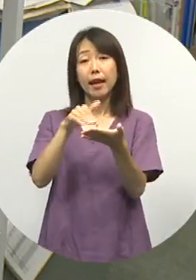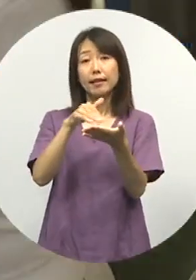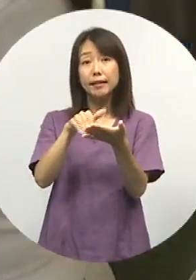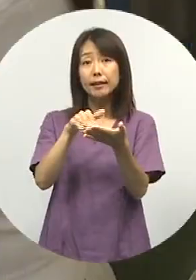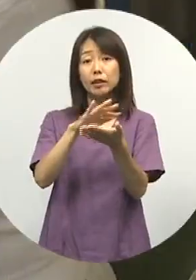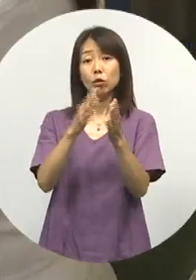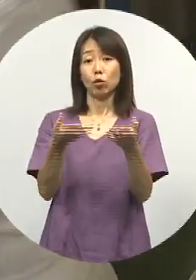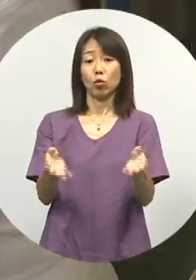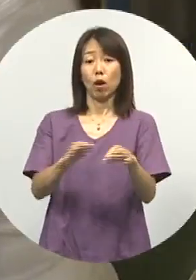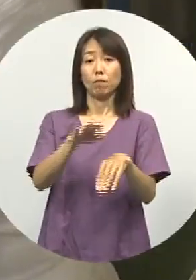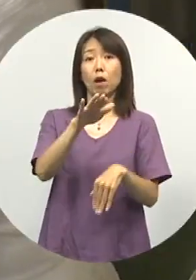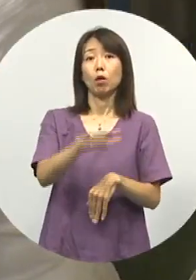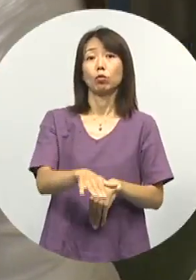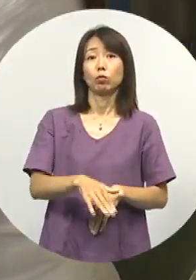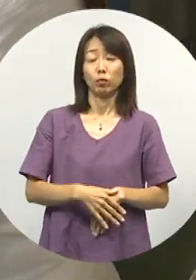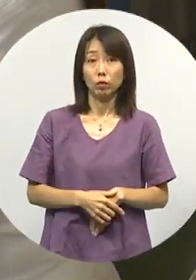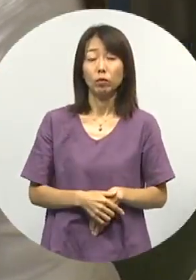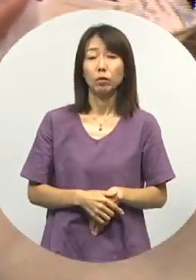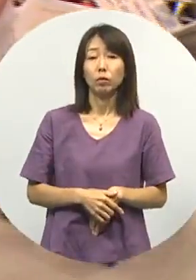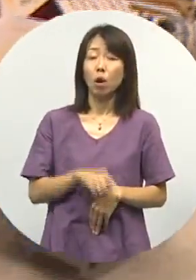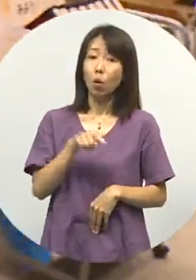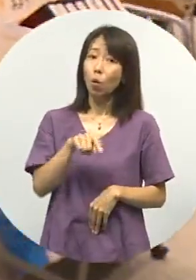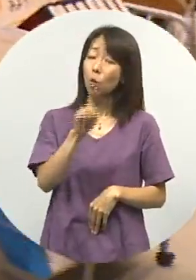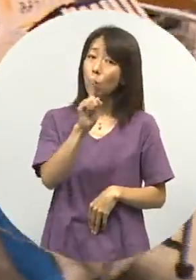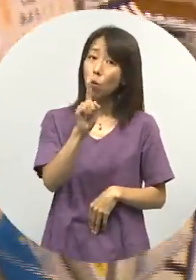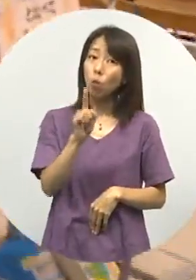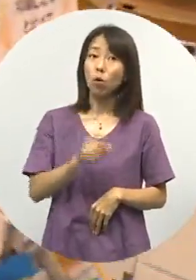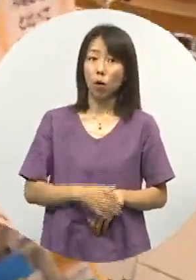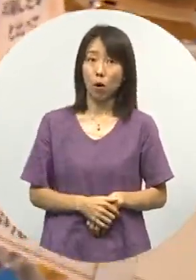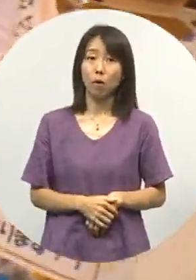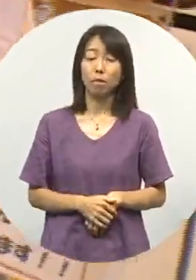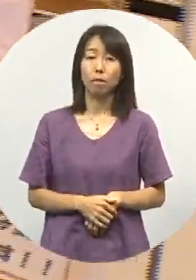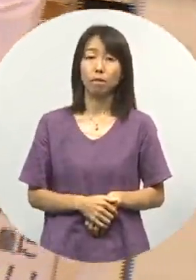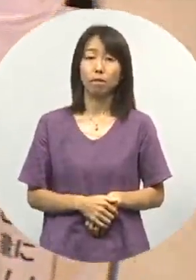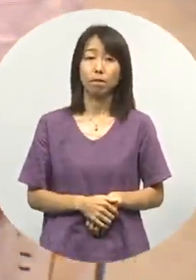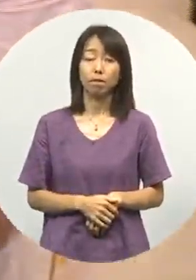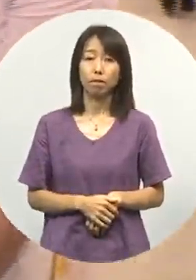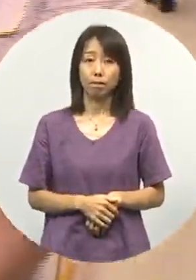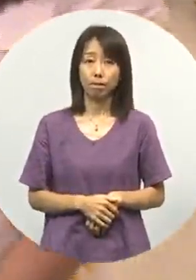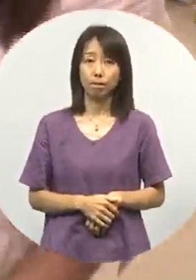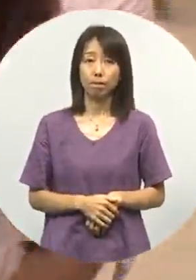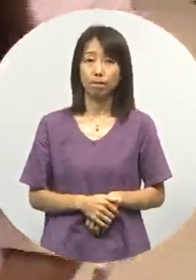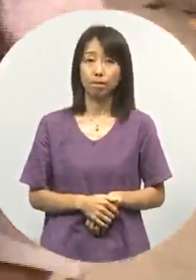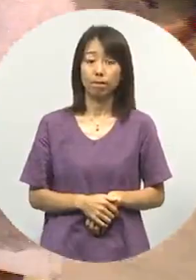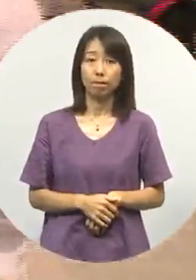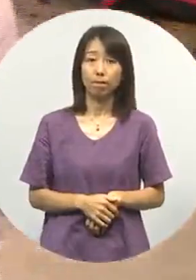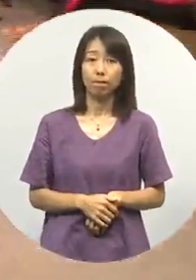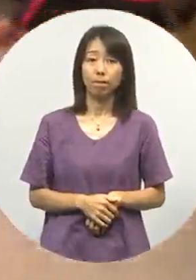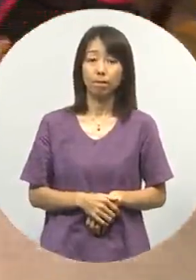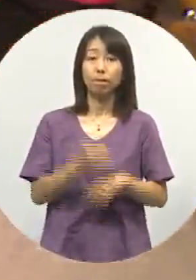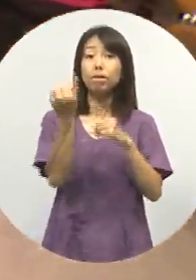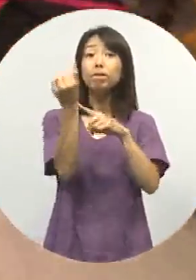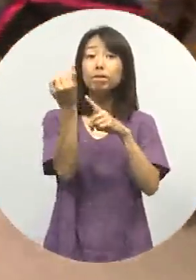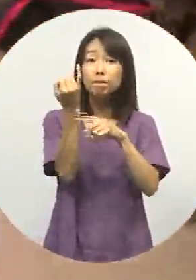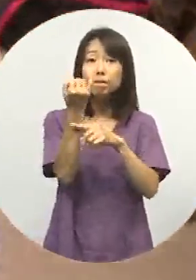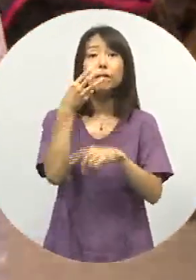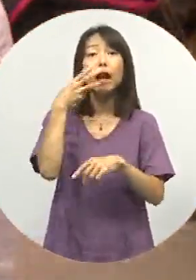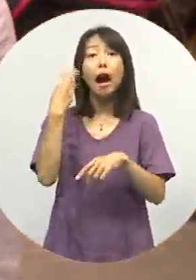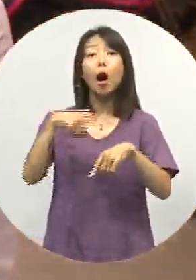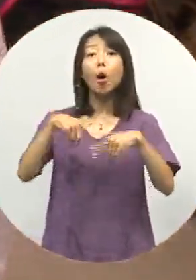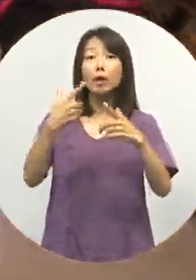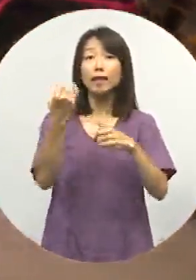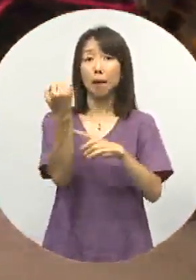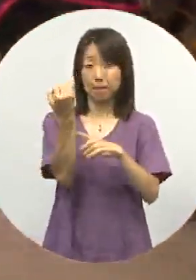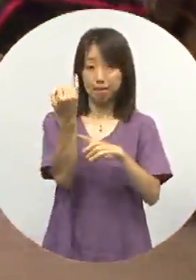では改めて、点字図書館とはどういったものなのでしょうか。総合市民図書館の青木さんにお話を伺い